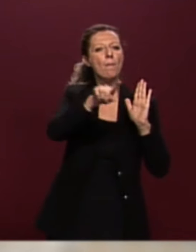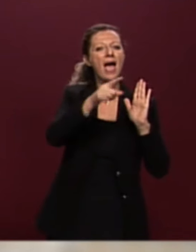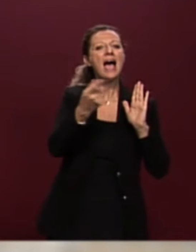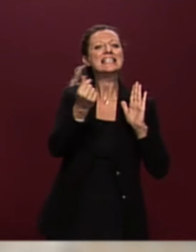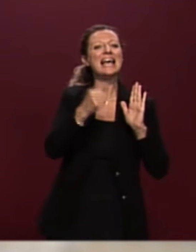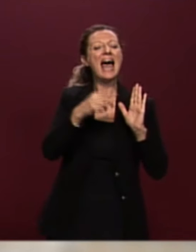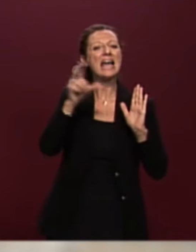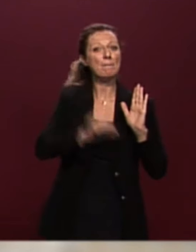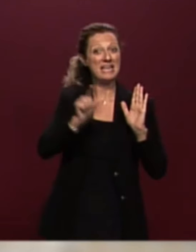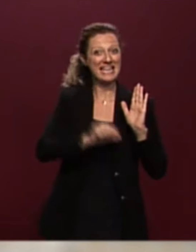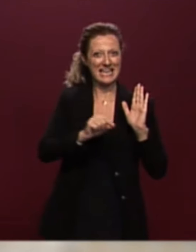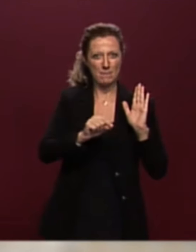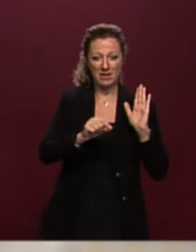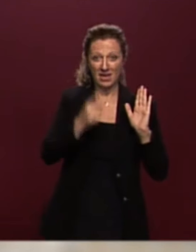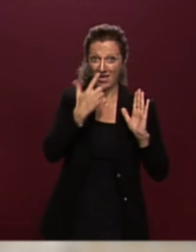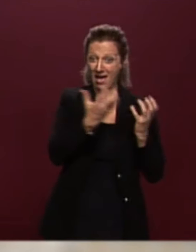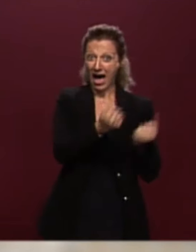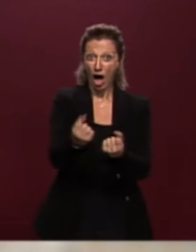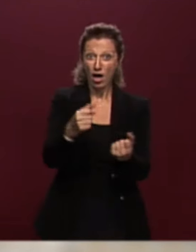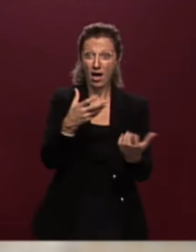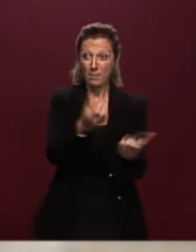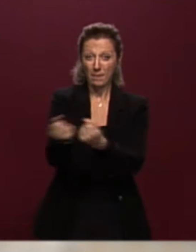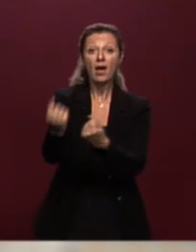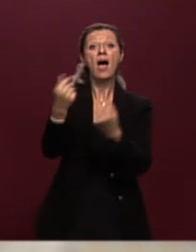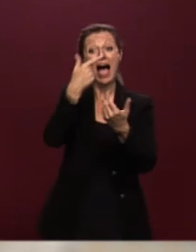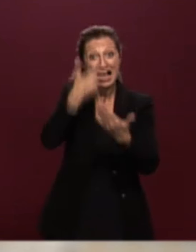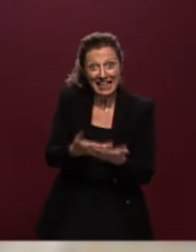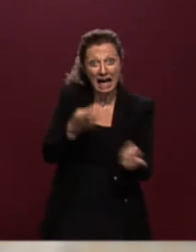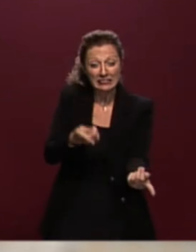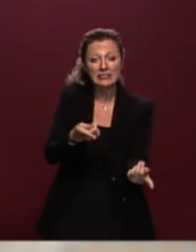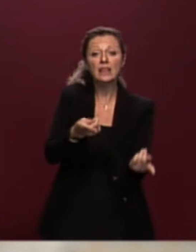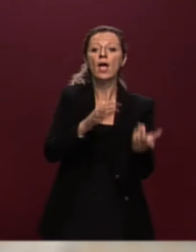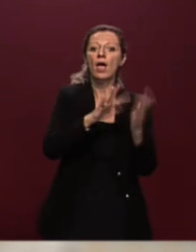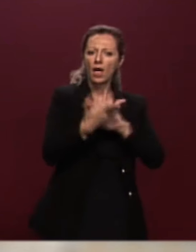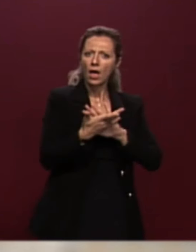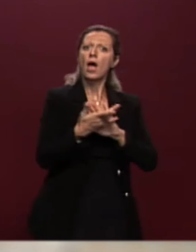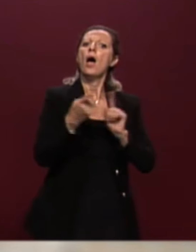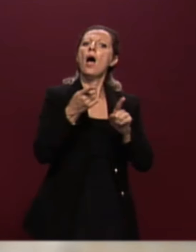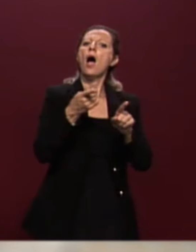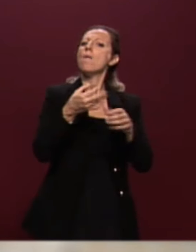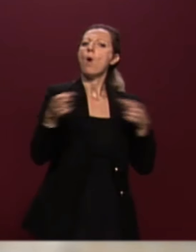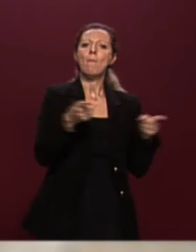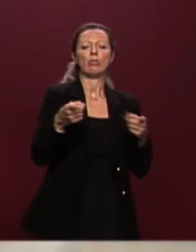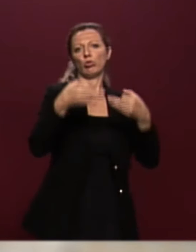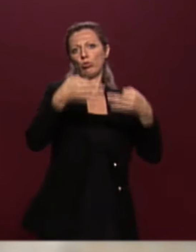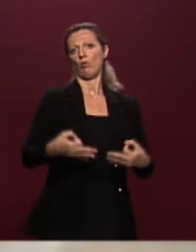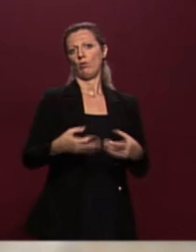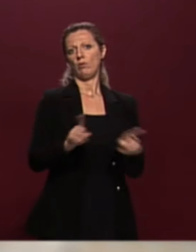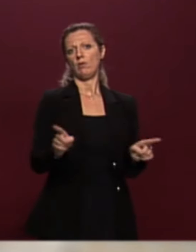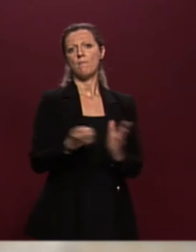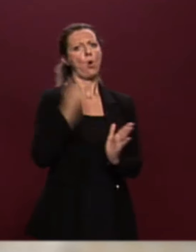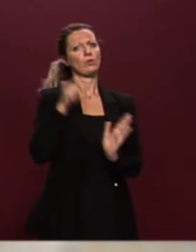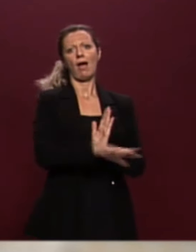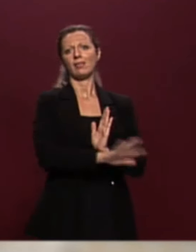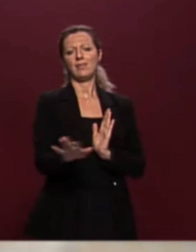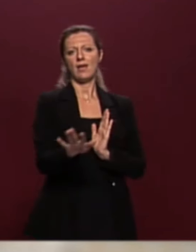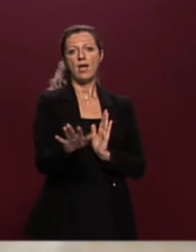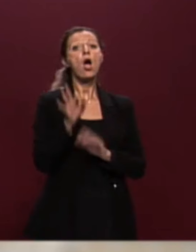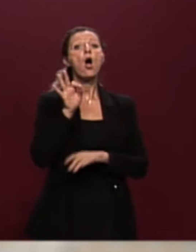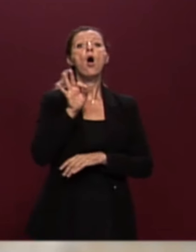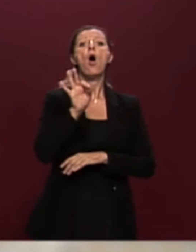minimi adeguati ha rappresentato un momento decisivo. L'obiettivo è